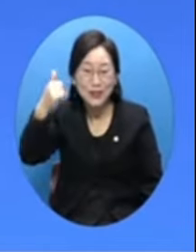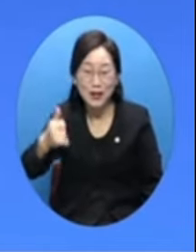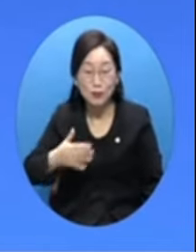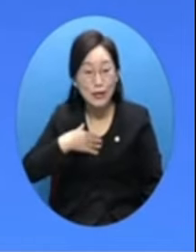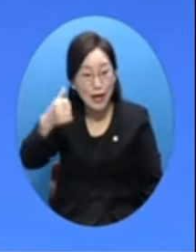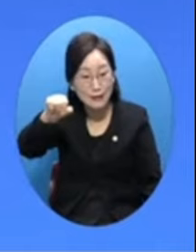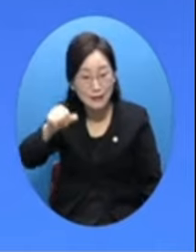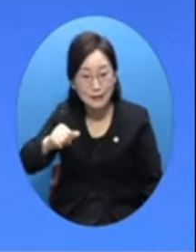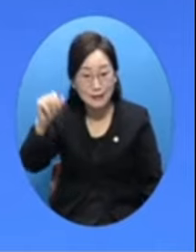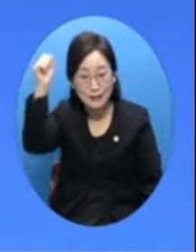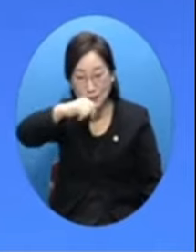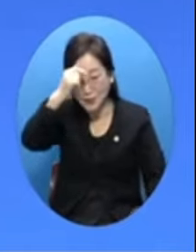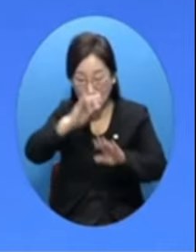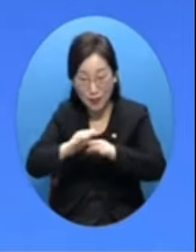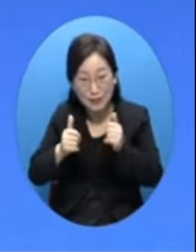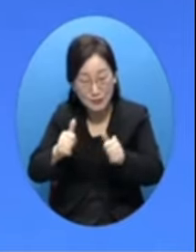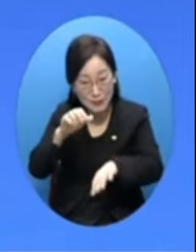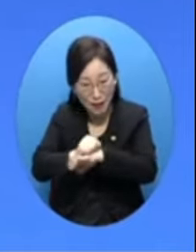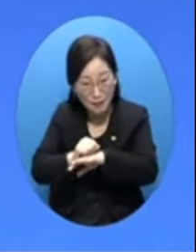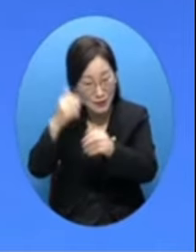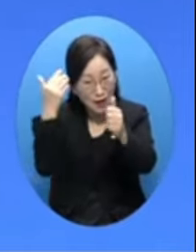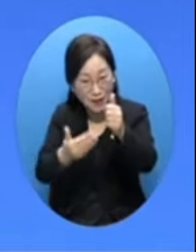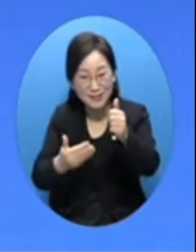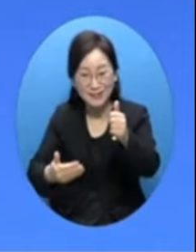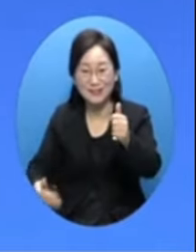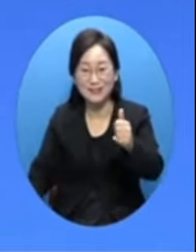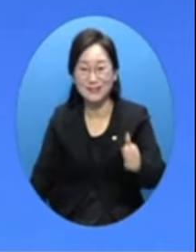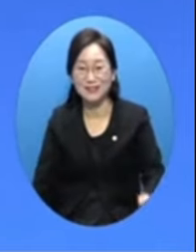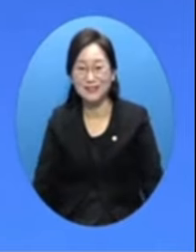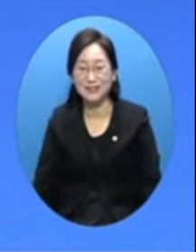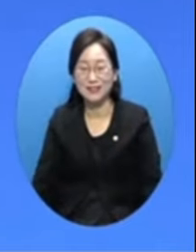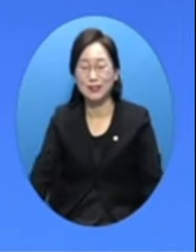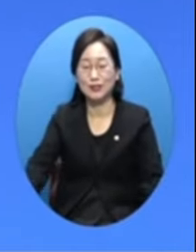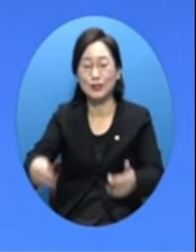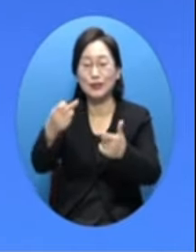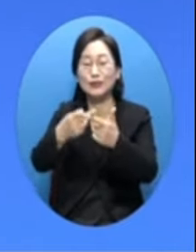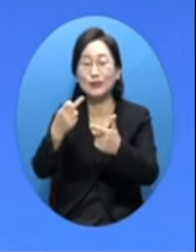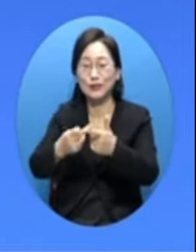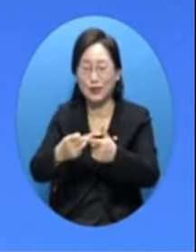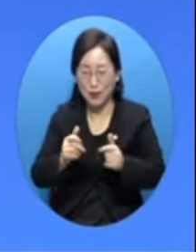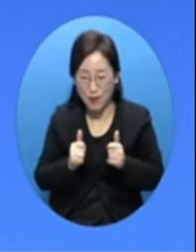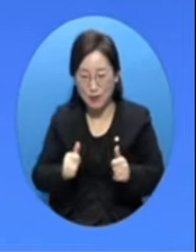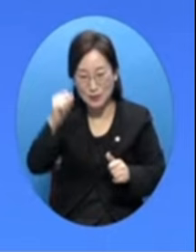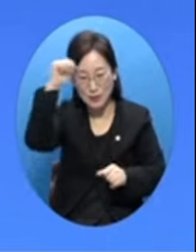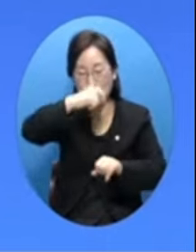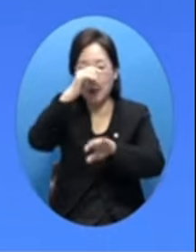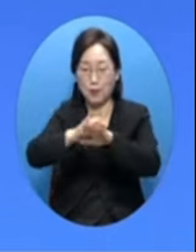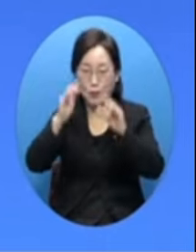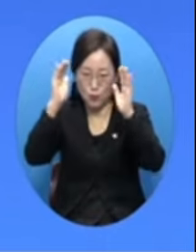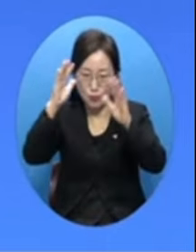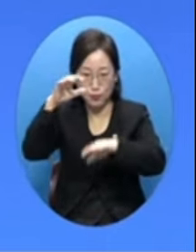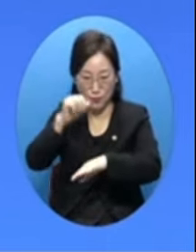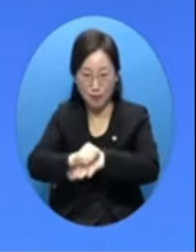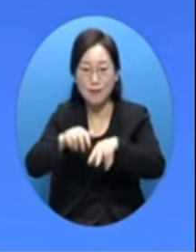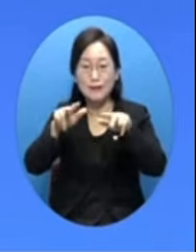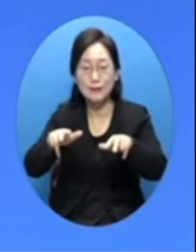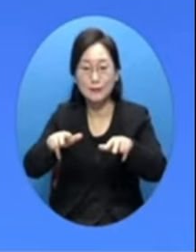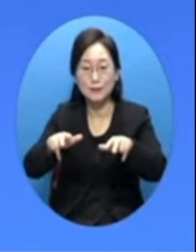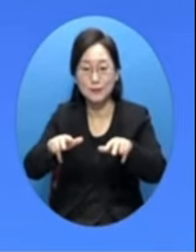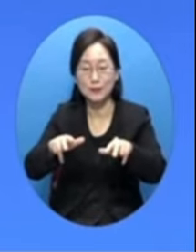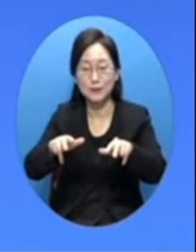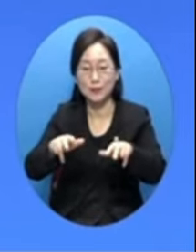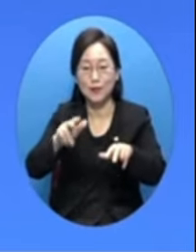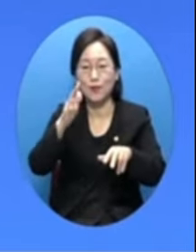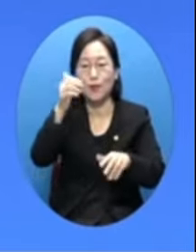새벽기도 잘 나오지요 어쨌든 그 둘째 아들이 열심히 새벽기도도 나오고 공부 잘하고 들어와서 지금 신혼 그이